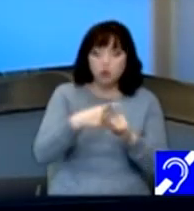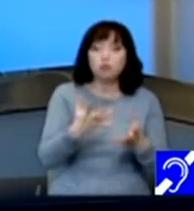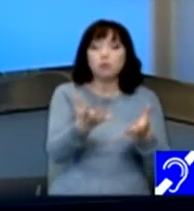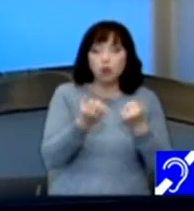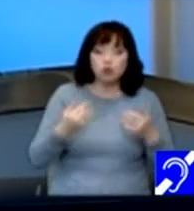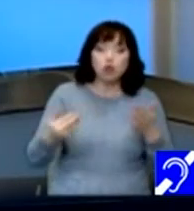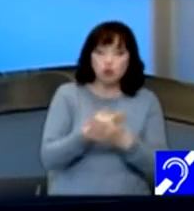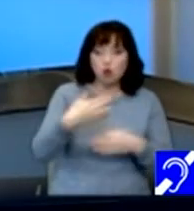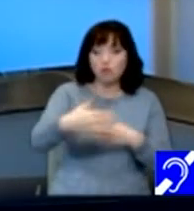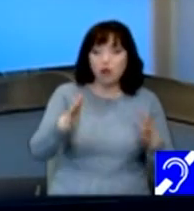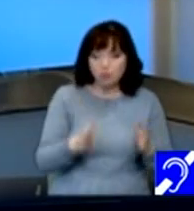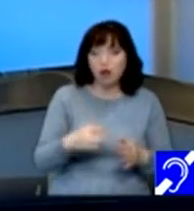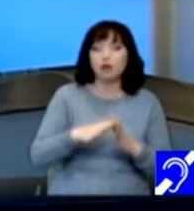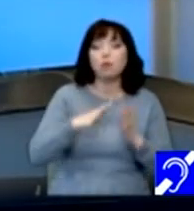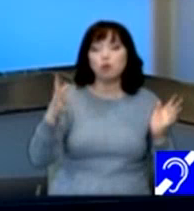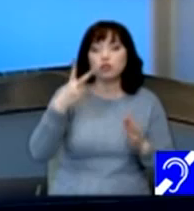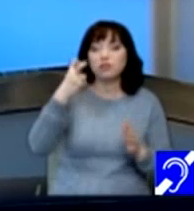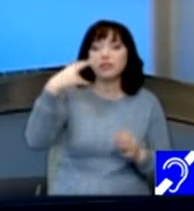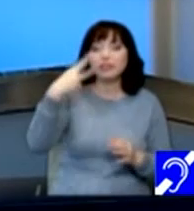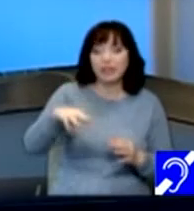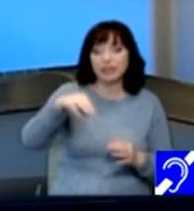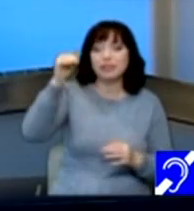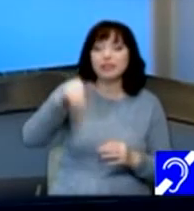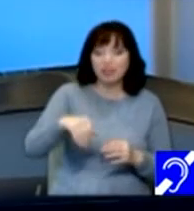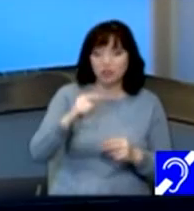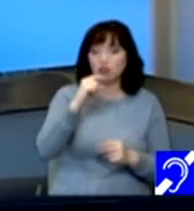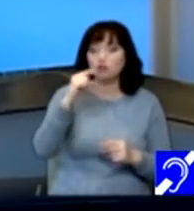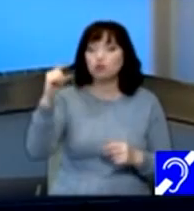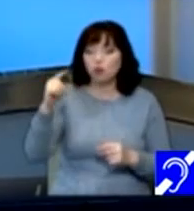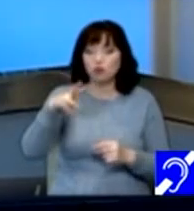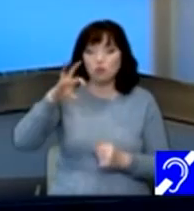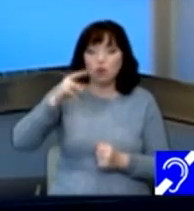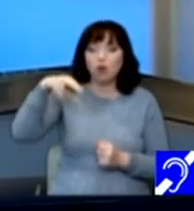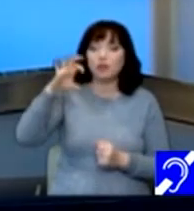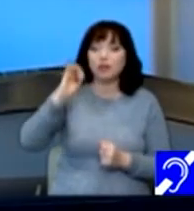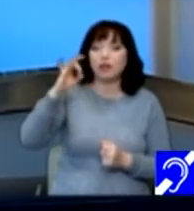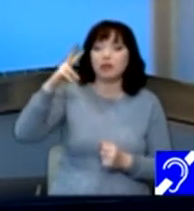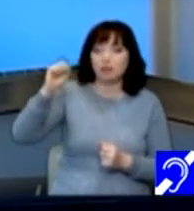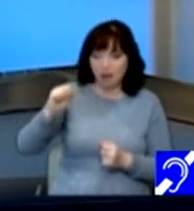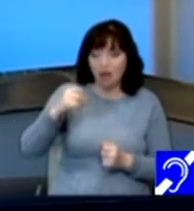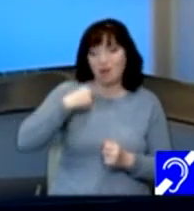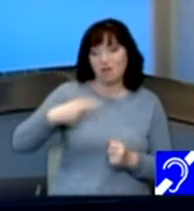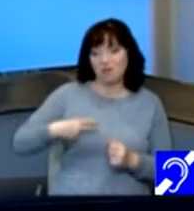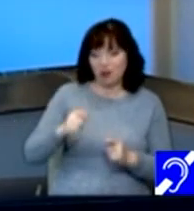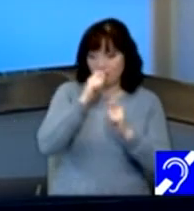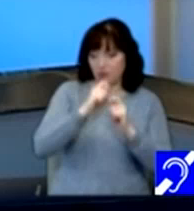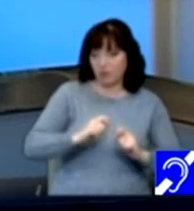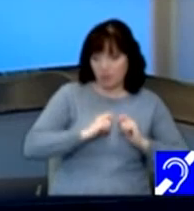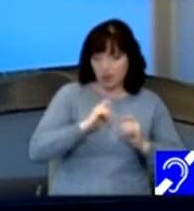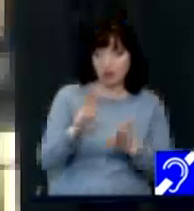peste 230.000 de doze de vaccin Moderna, oferit gratuit de Franța, prin intermediul platformei